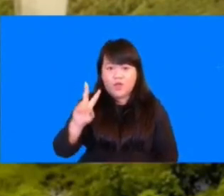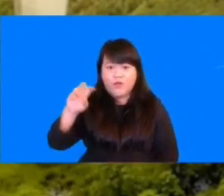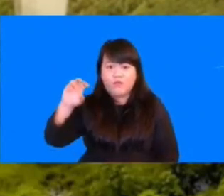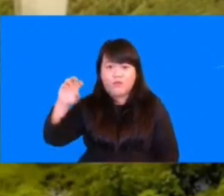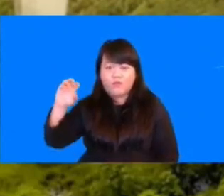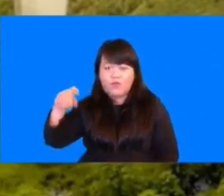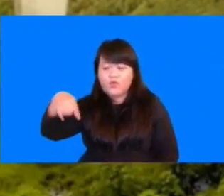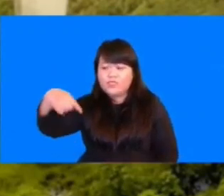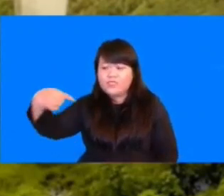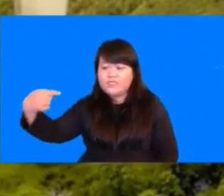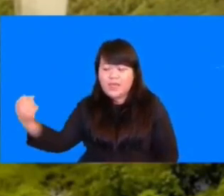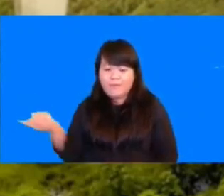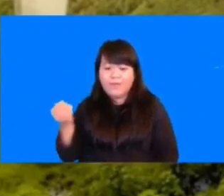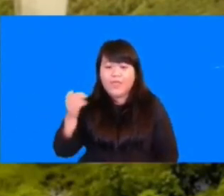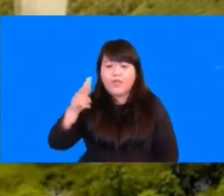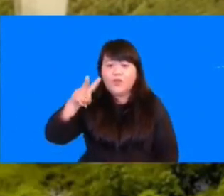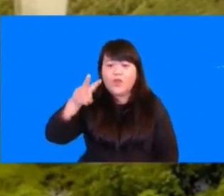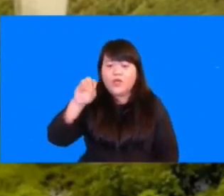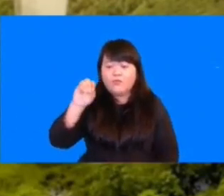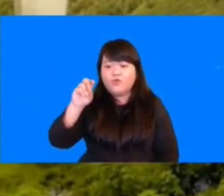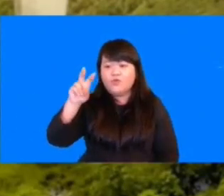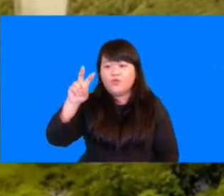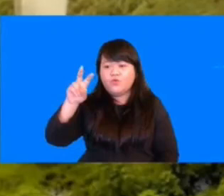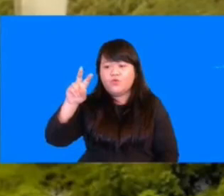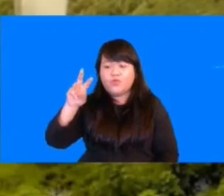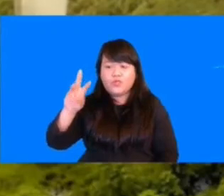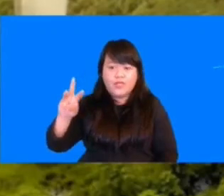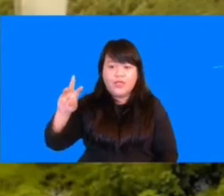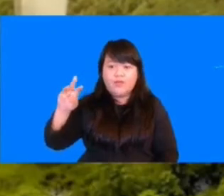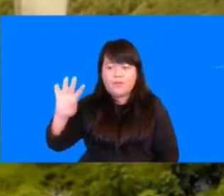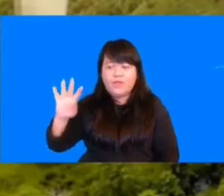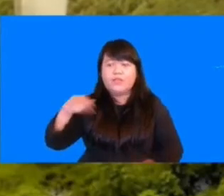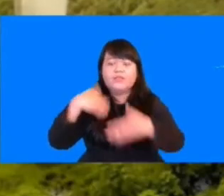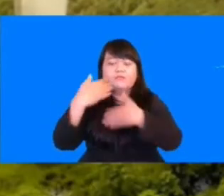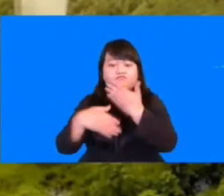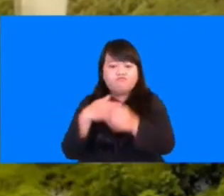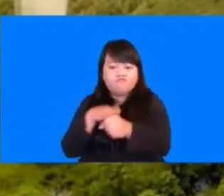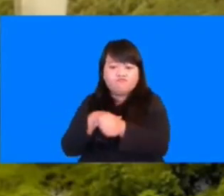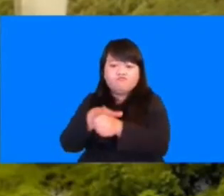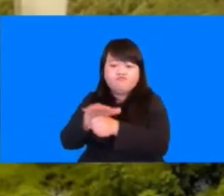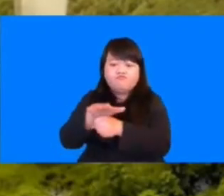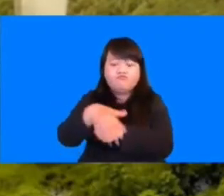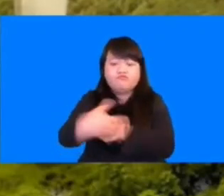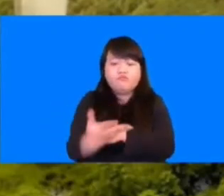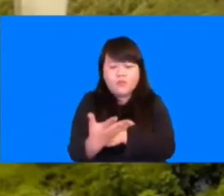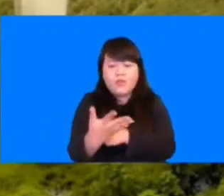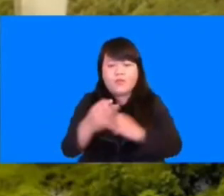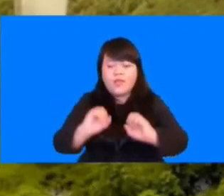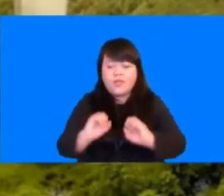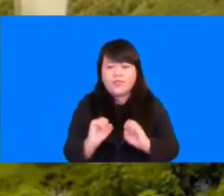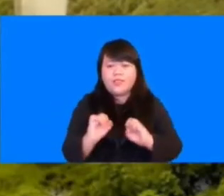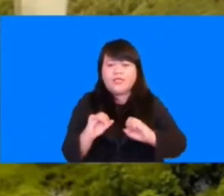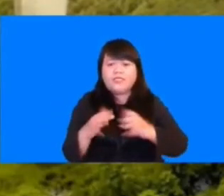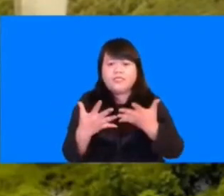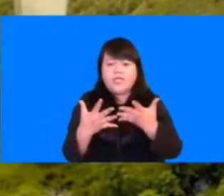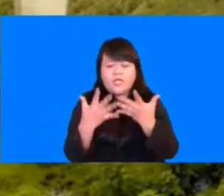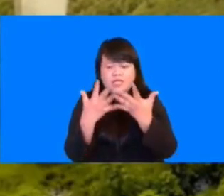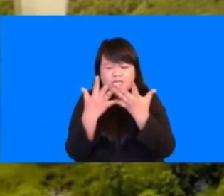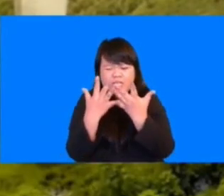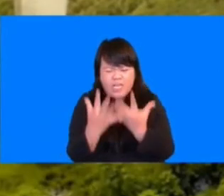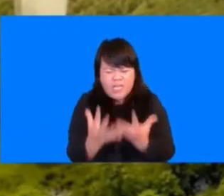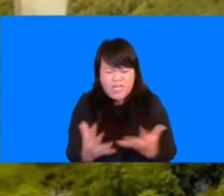2020 hingga 2034. Hal ini tentu akan berimplikasi terhadap kejadian